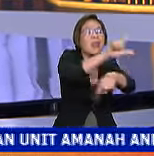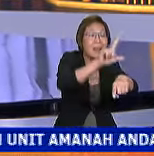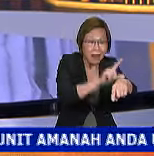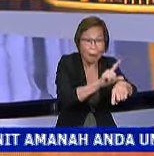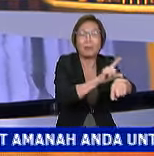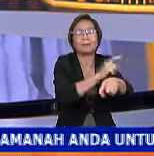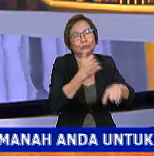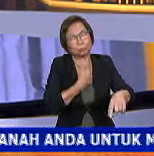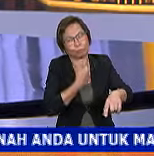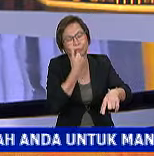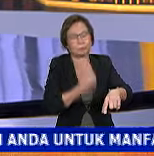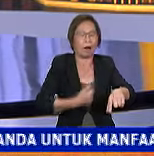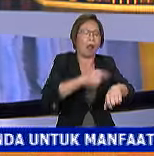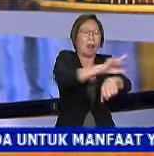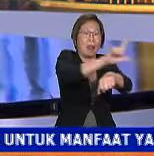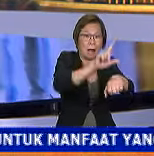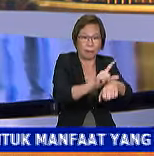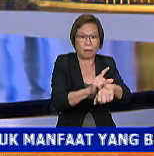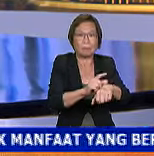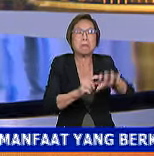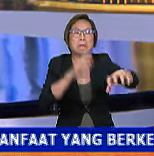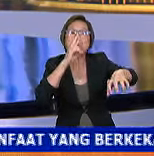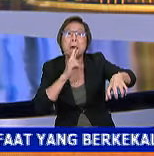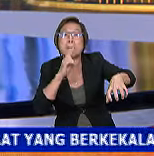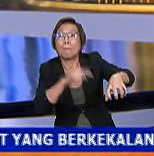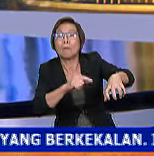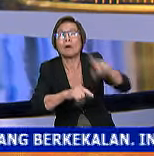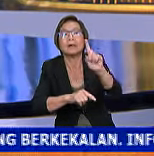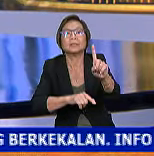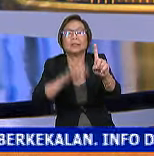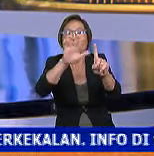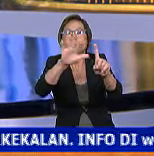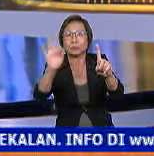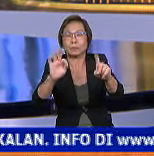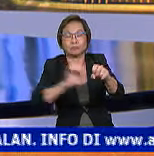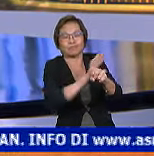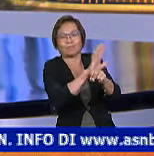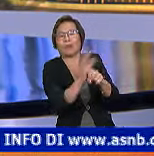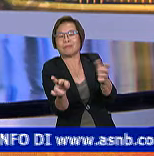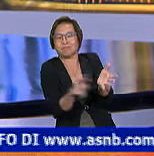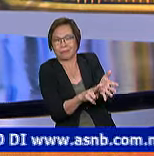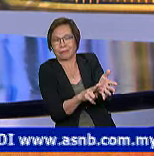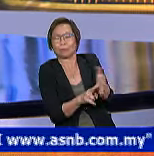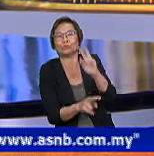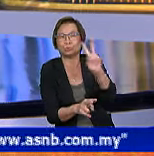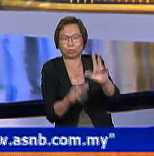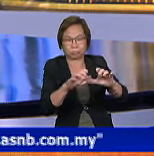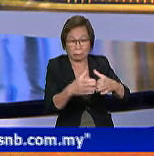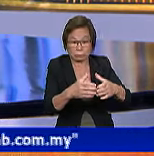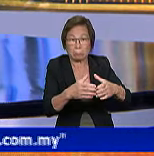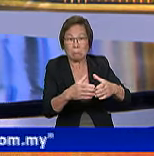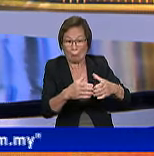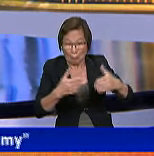kini berada di status zumrah selepas berikut kan 159cc comments 19 dengan 2 Cluster